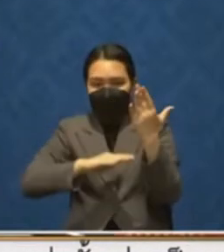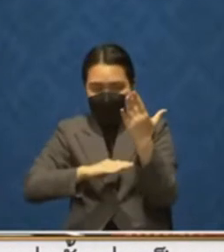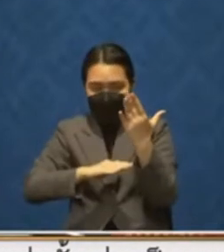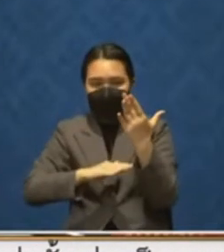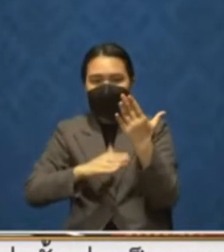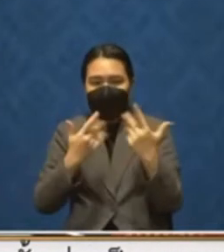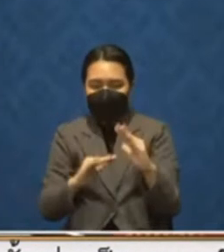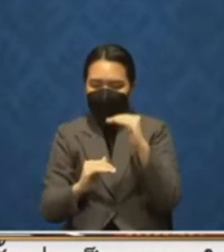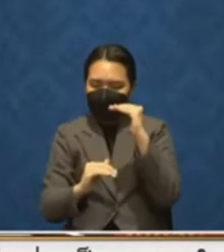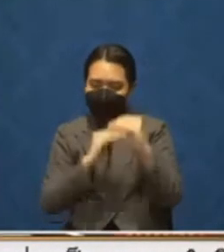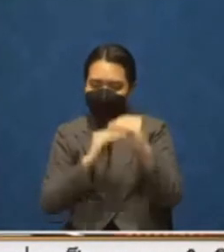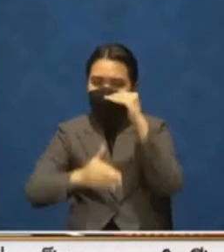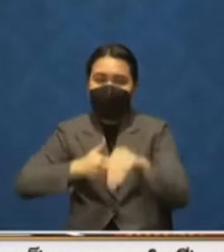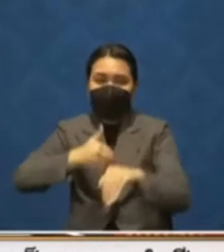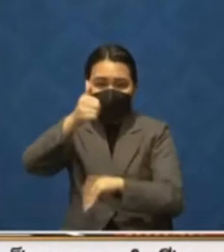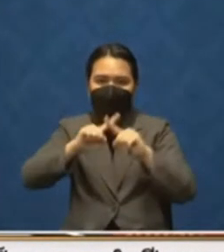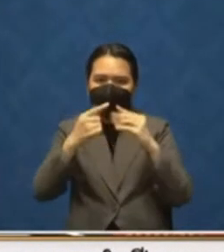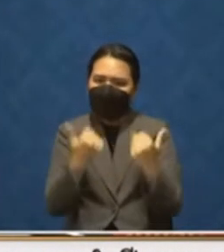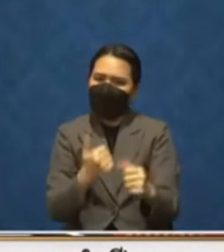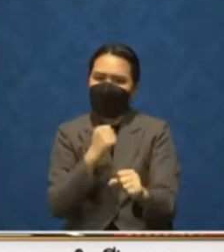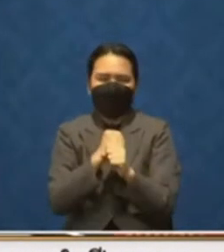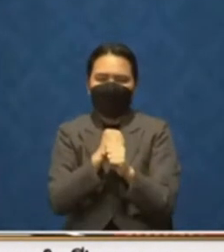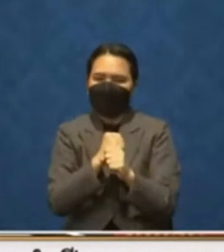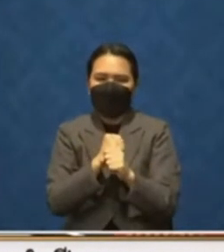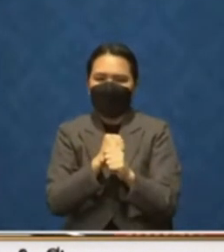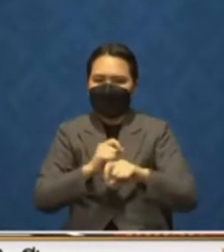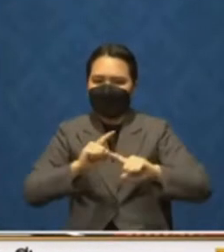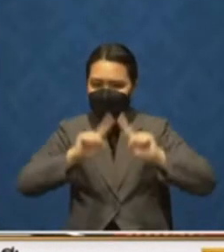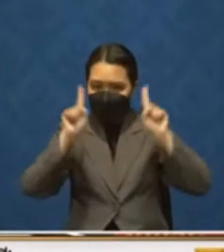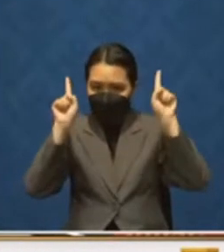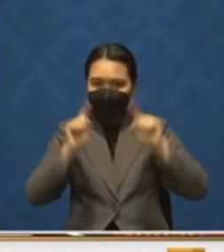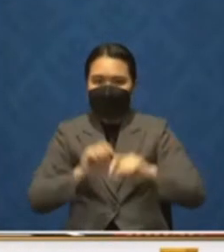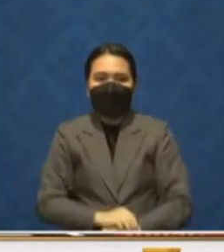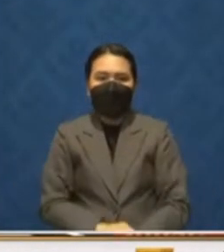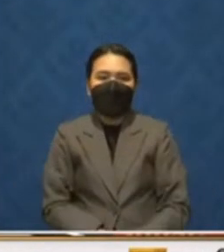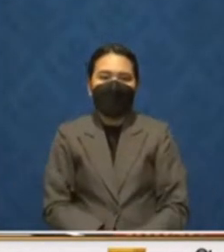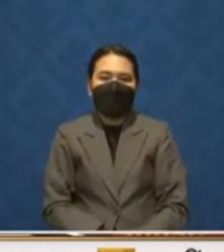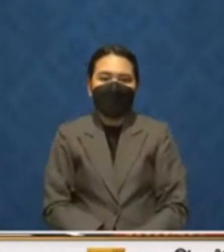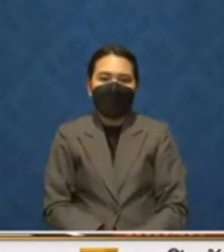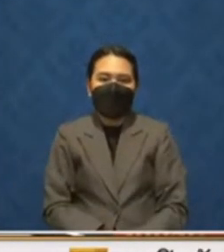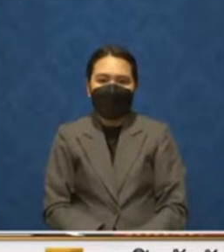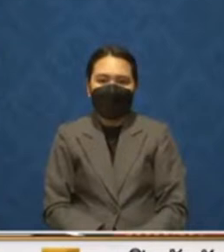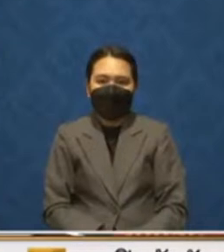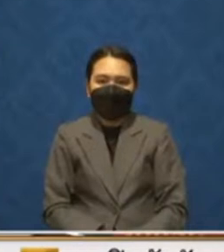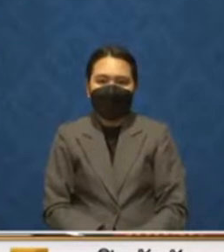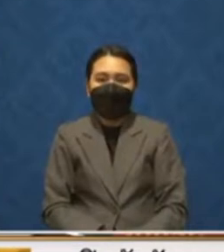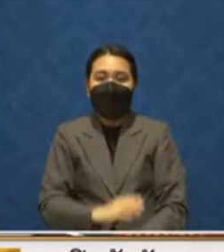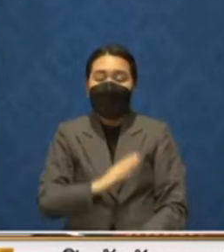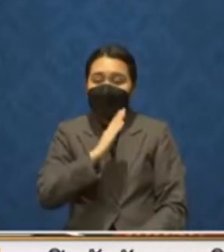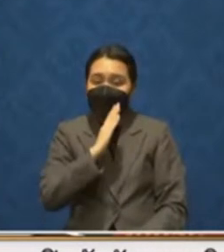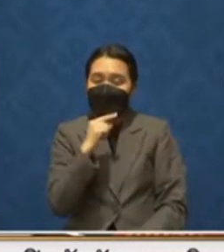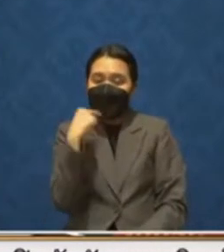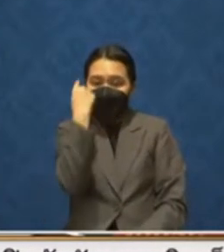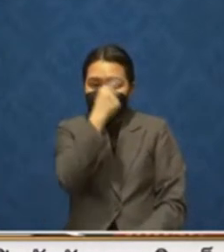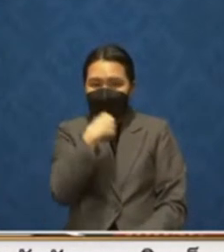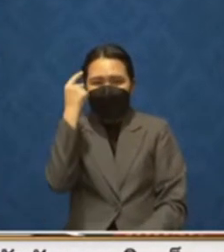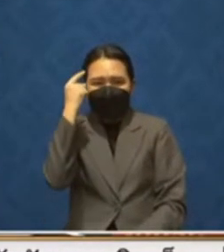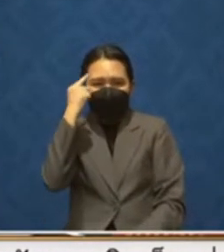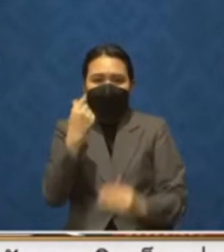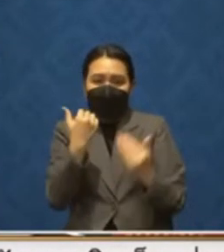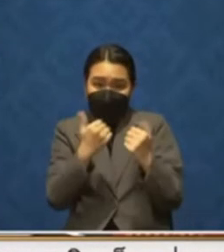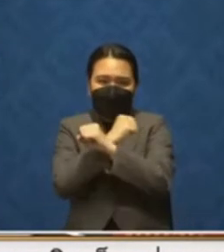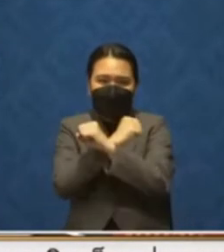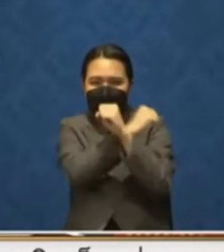ไปได้ไม่ใช่การกระทำอย่างที่ท่านทำอยู่มากกว่านั้นถ้าใครบางคนคิดว่าเรื่องนี้ปลอดภัย